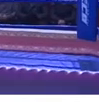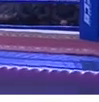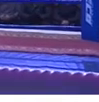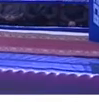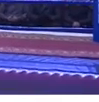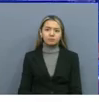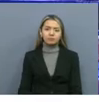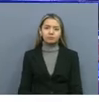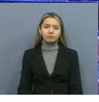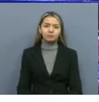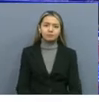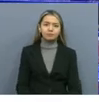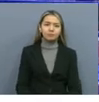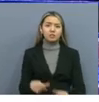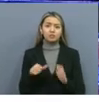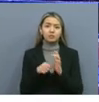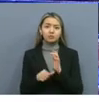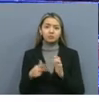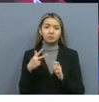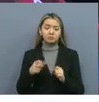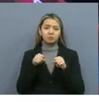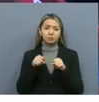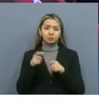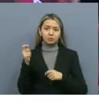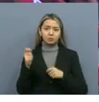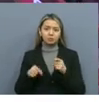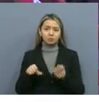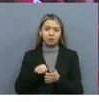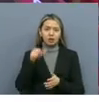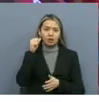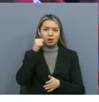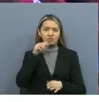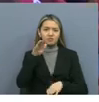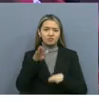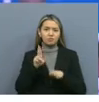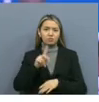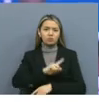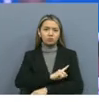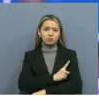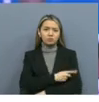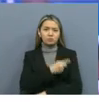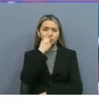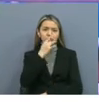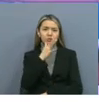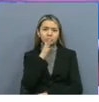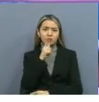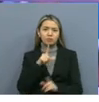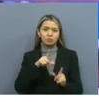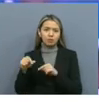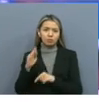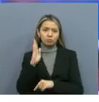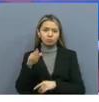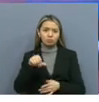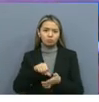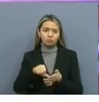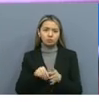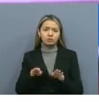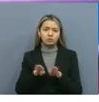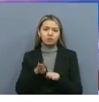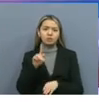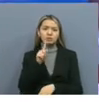Турнирдің бірінші күні шаршаланға 63 боксшы шықты. Әр салмақ дәрежелерінің мықтылары алдағы кездесулерге жолдама алды. Солардың бірі